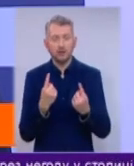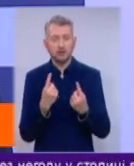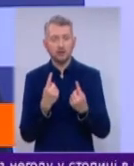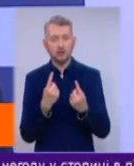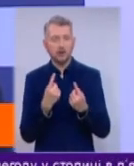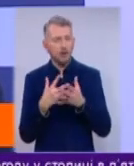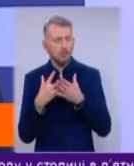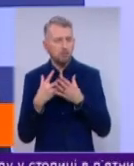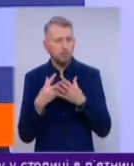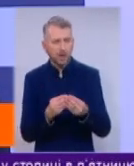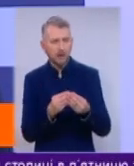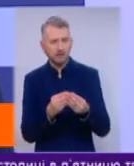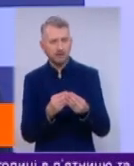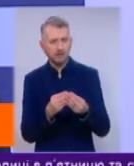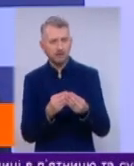точковий пресинг